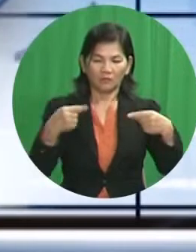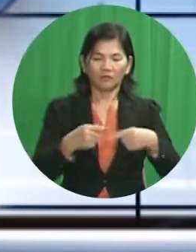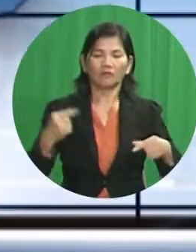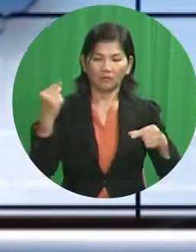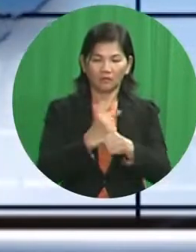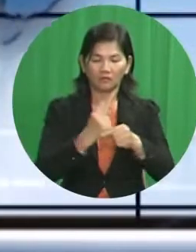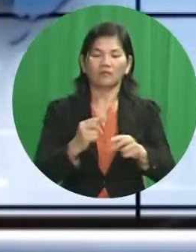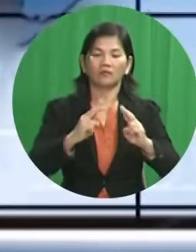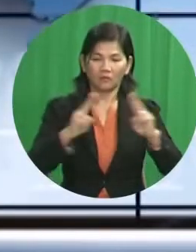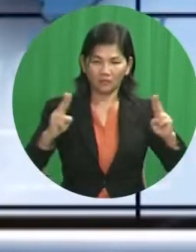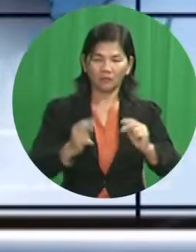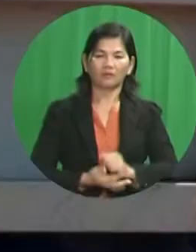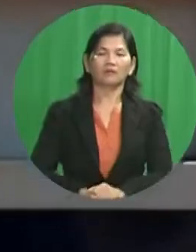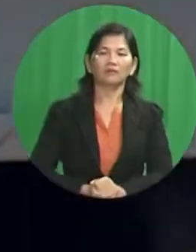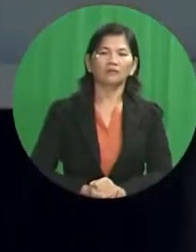ខ្លាំងកាន់តែកើនឡើងក៏ដោយ